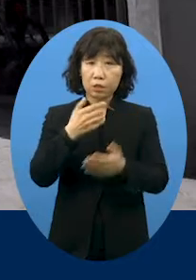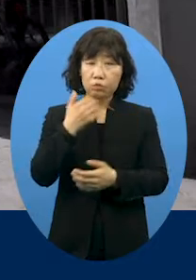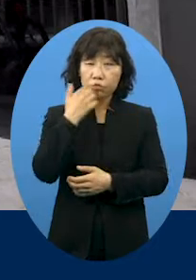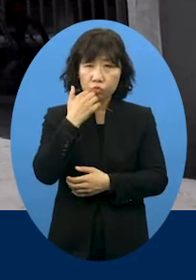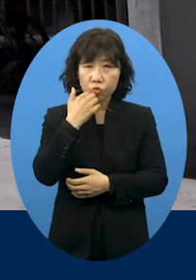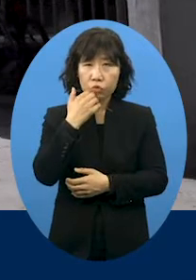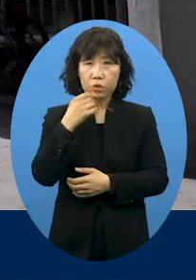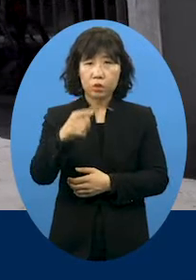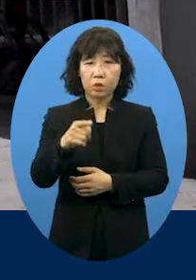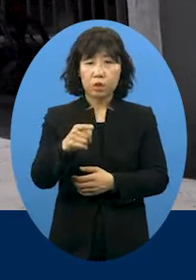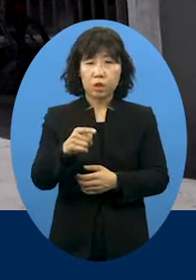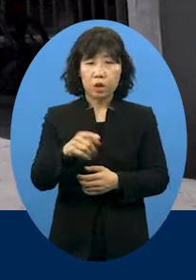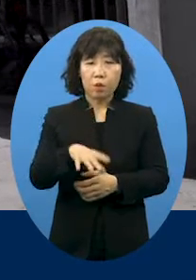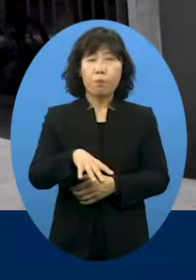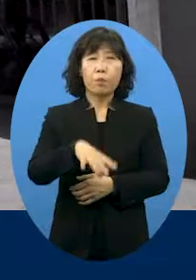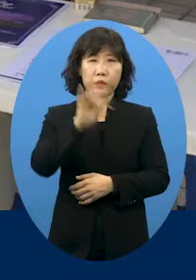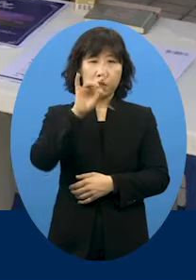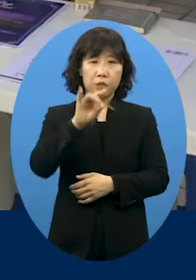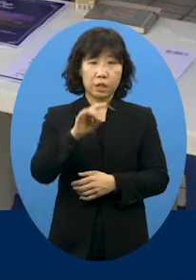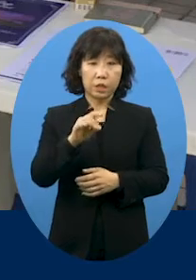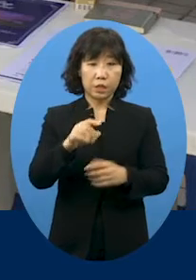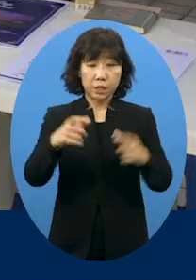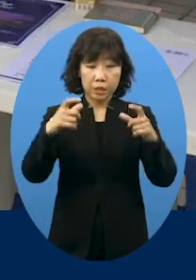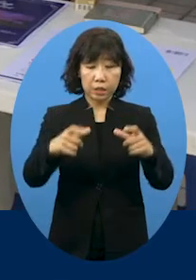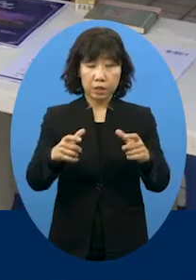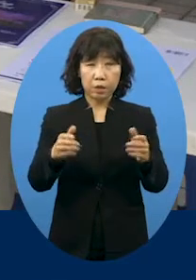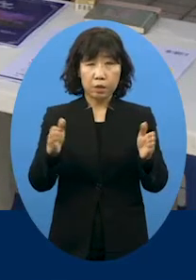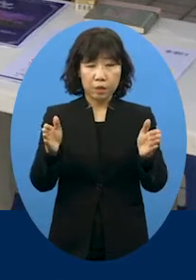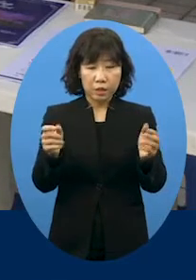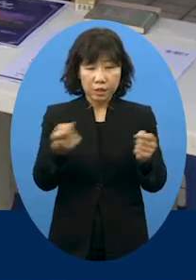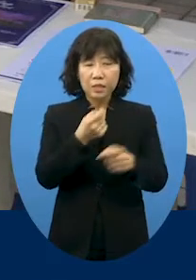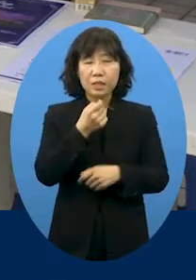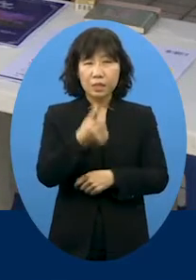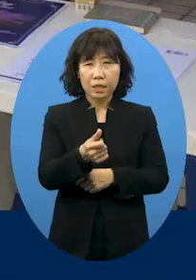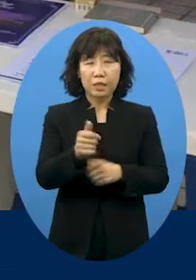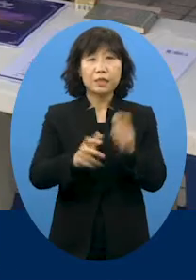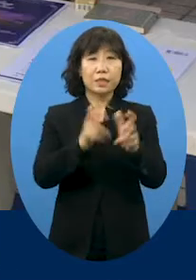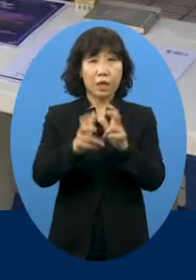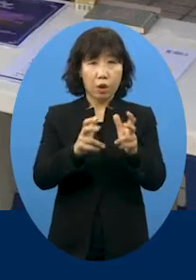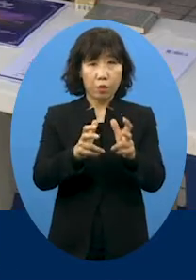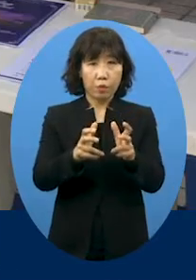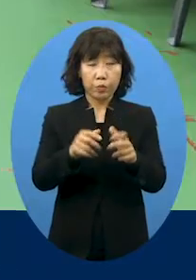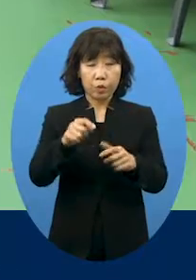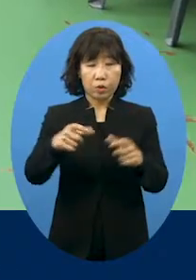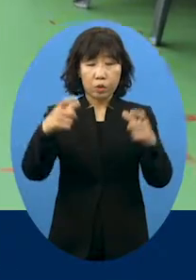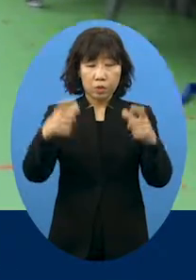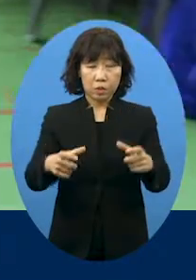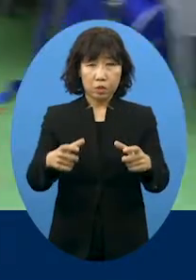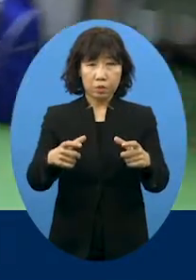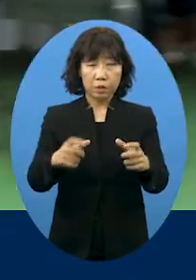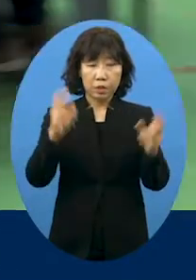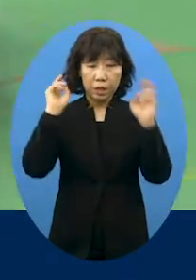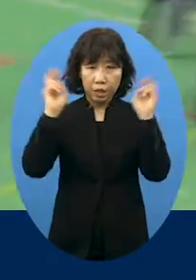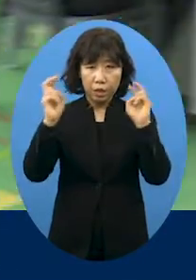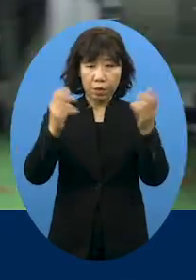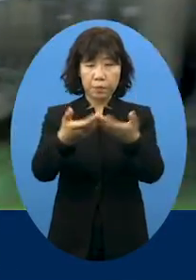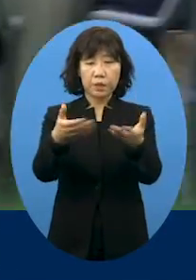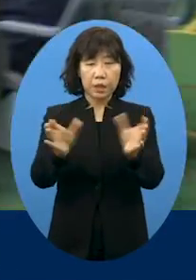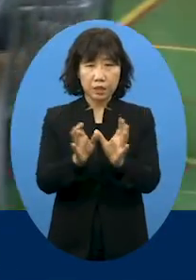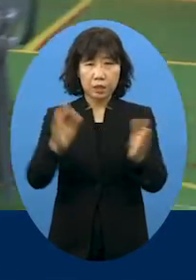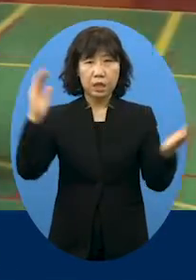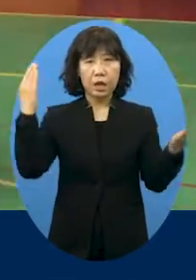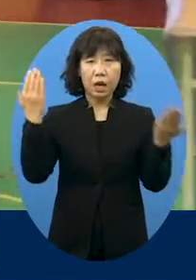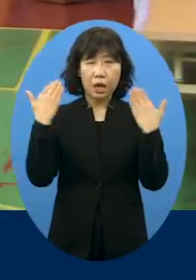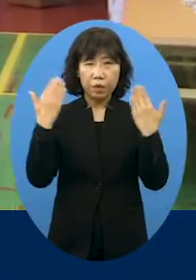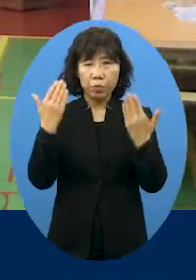지역발전과 복리 증진에 우선되는 지역 밀착형 소규모 사업이며 고민이나 지역에 위치한 기업 단체